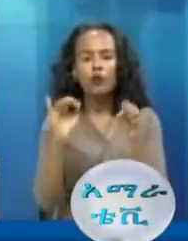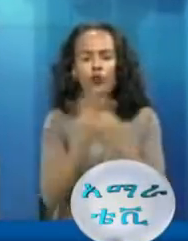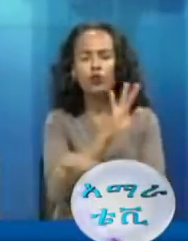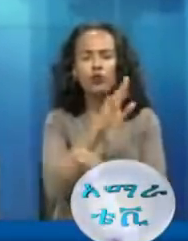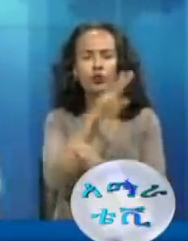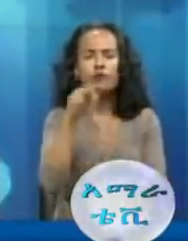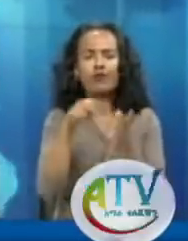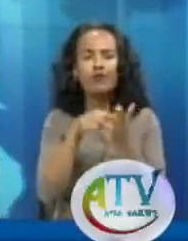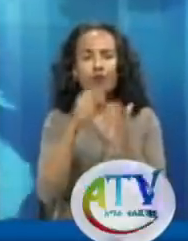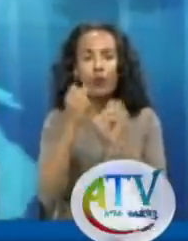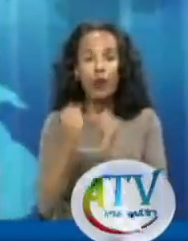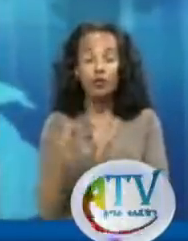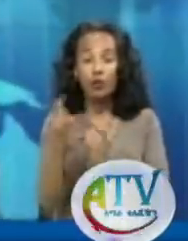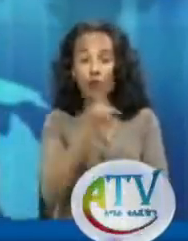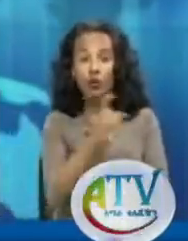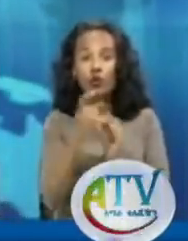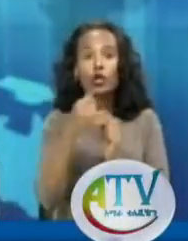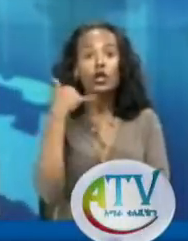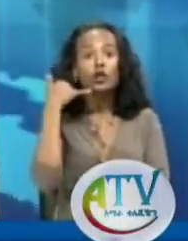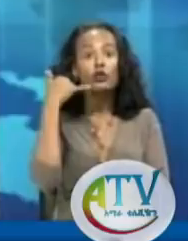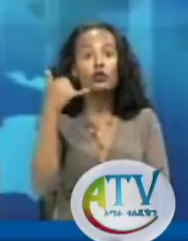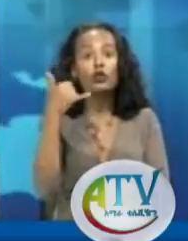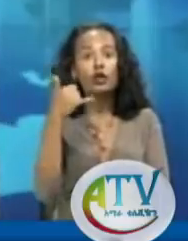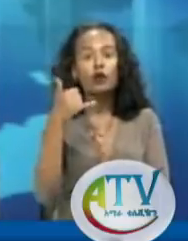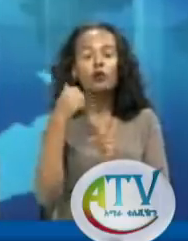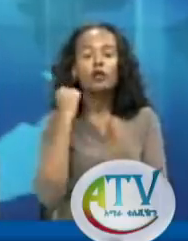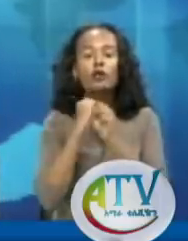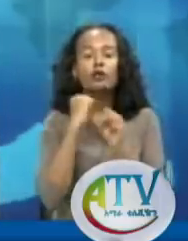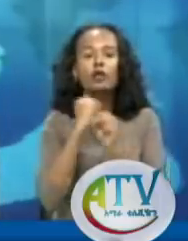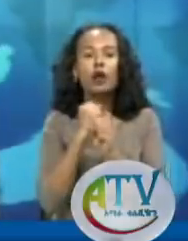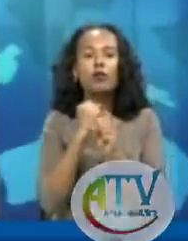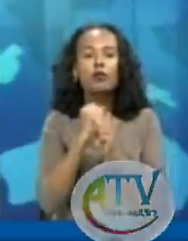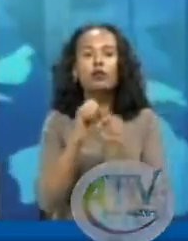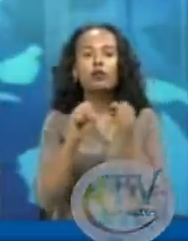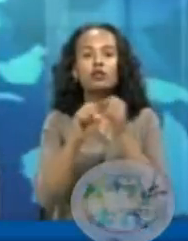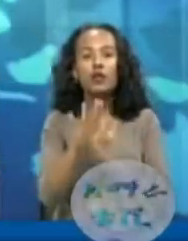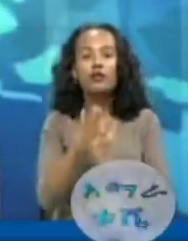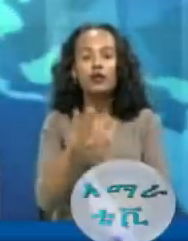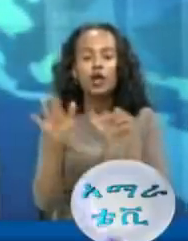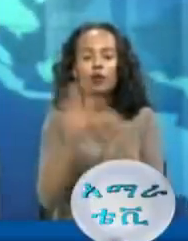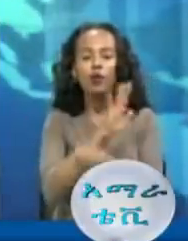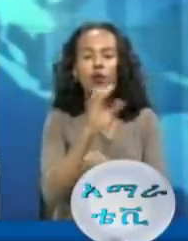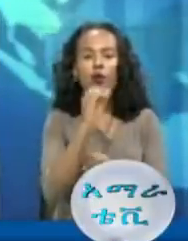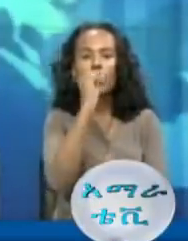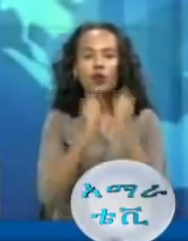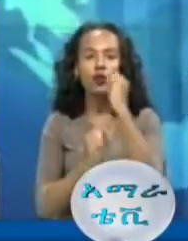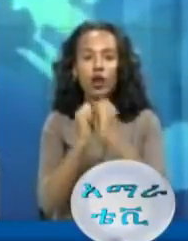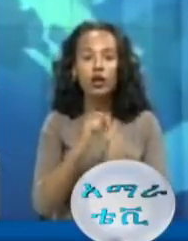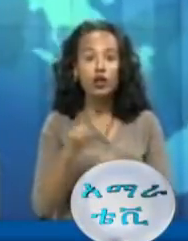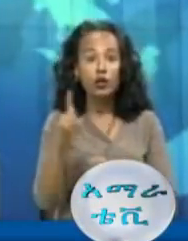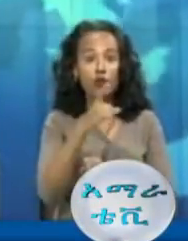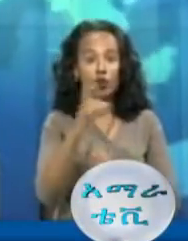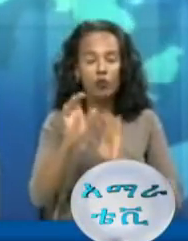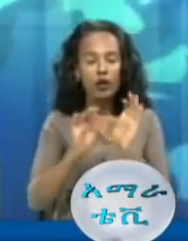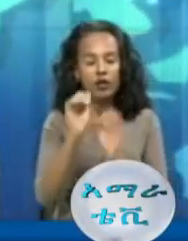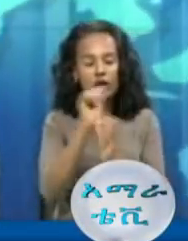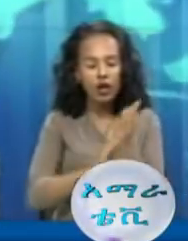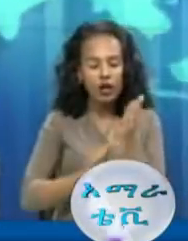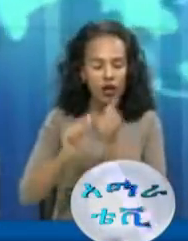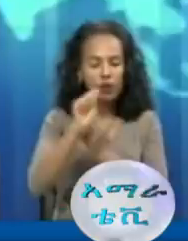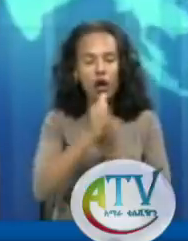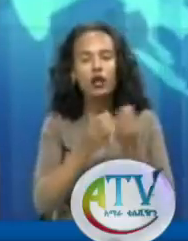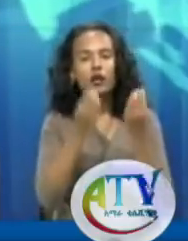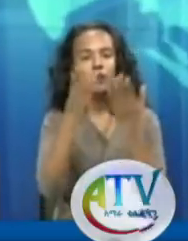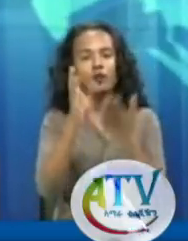በመሆኑ ኢትዮ ቴሌኮም የተሰማራበትን ዘርፍ ብቁና ተወዳዳሪ እንዲሆን ማድረግ ቅድሚያ የሚሰጠው